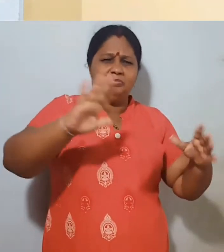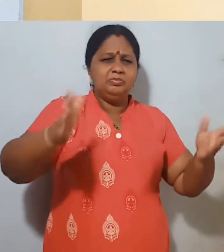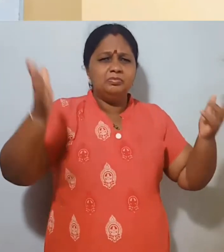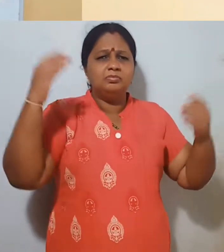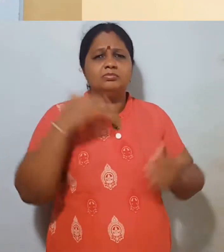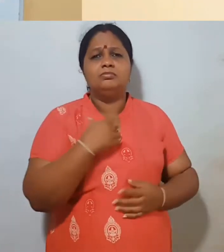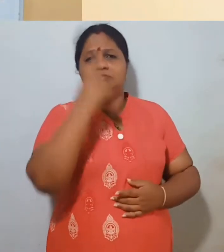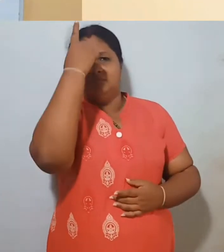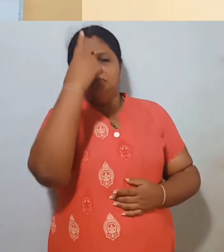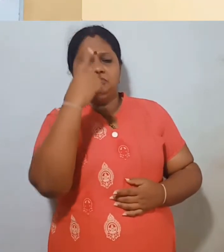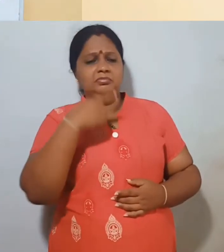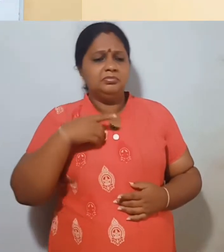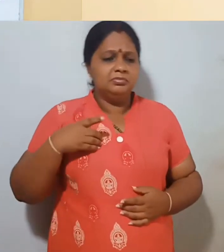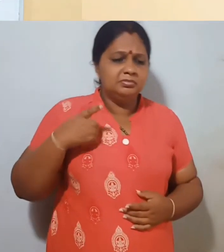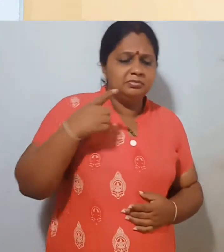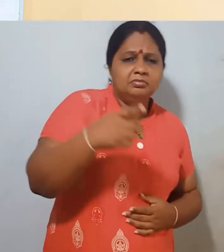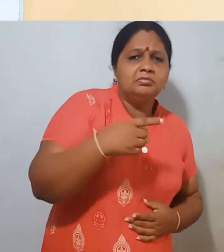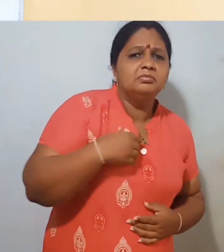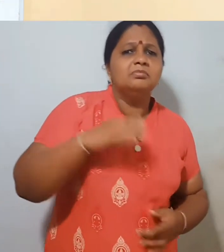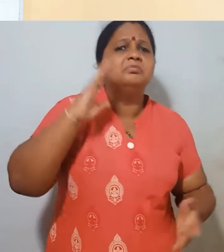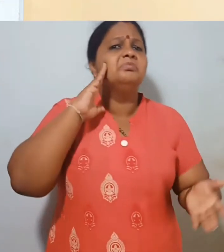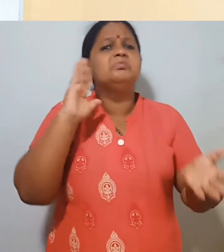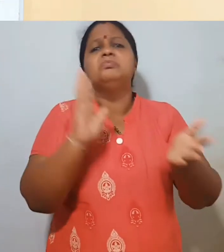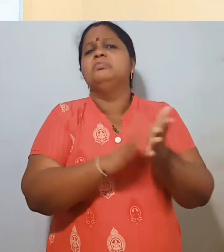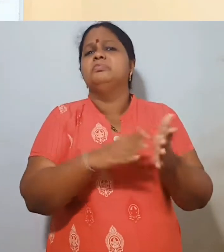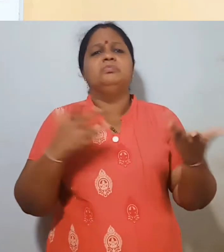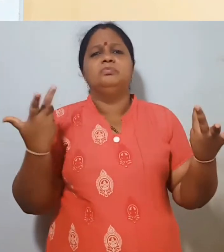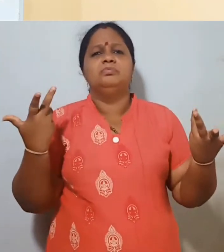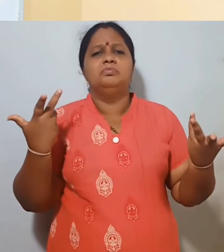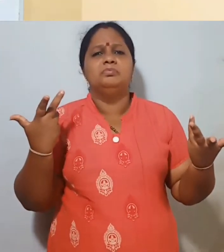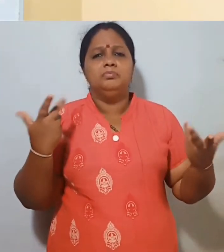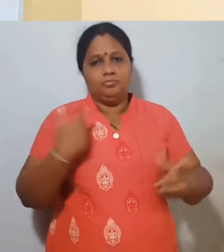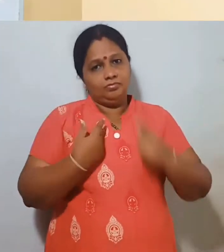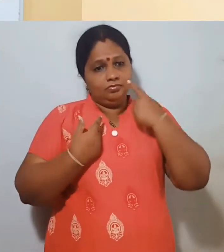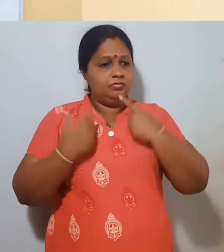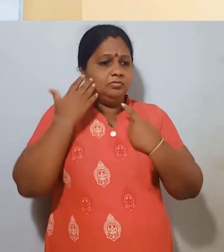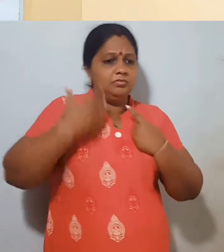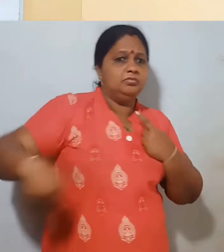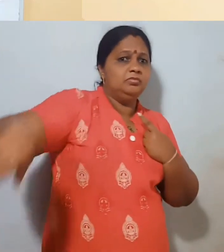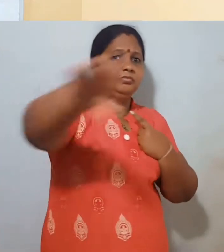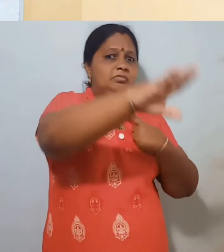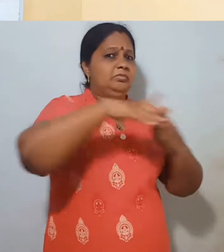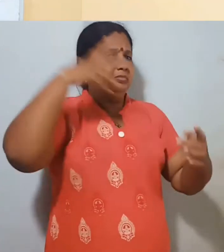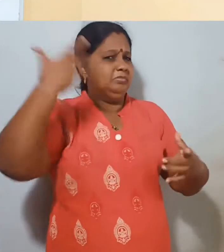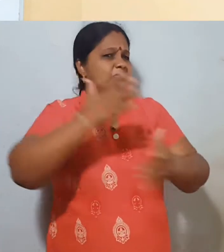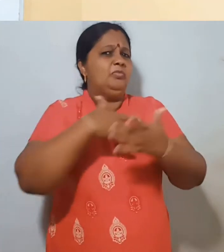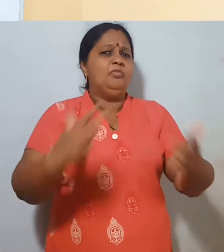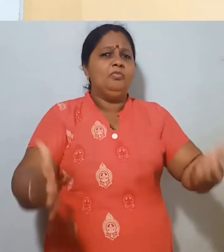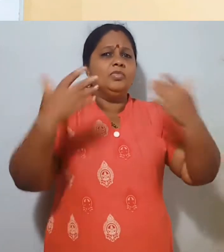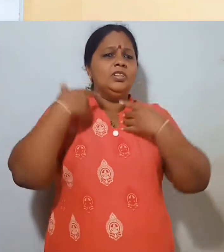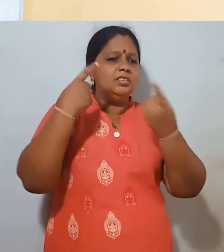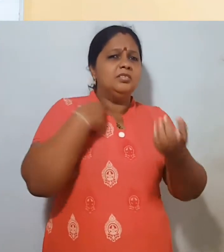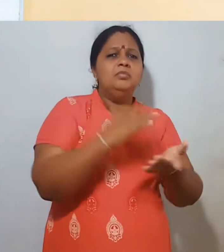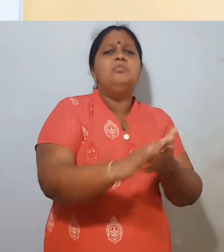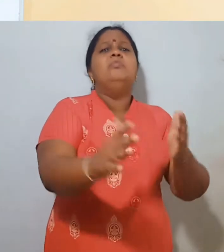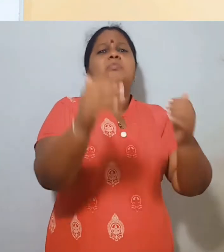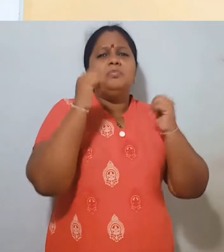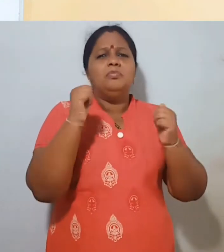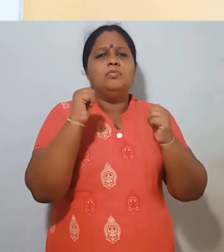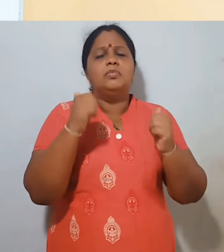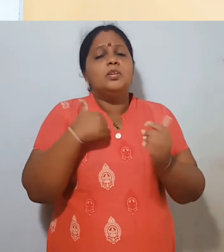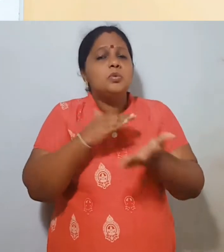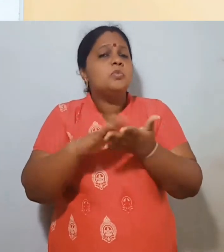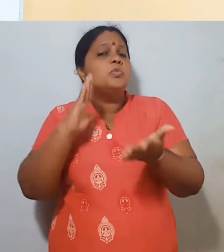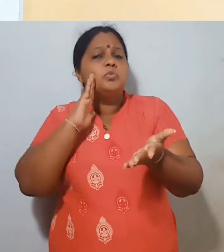உங்களுக்கு அதுக்குள்ள போய் ஒன்றுமே செய்யல, என்ன செய்யறது தெரியலாது. அட்லீஸ்ட் அந்த சந்தர்ப்பத்தில் நீங்க செய்யக்கூடிய விஷயம் என்ன? ரைட்?